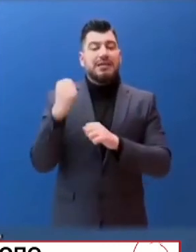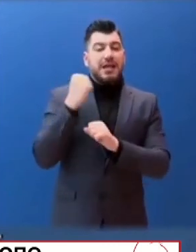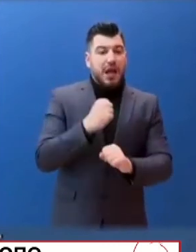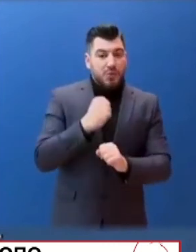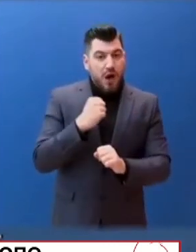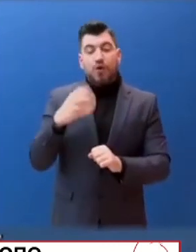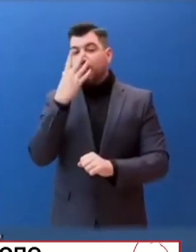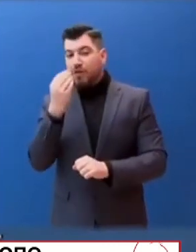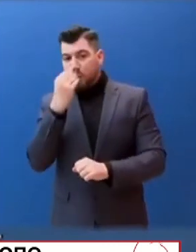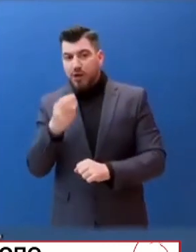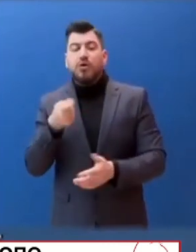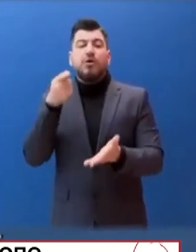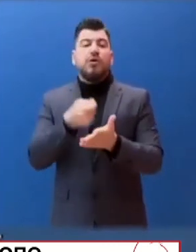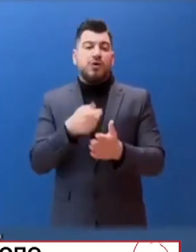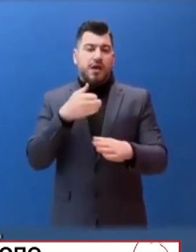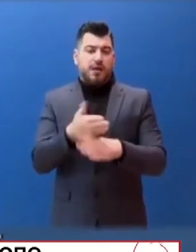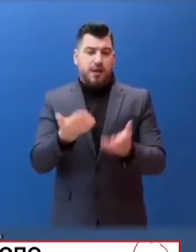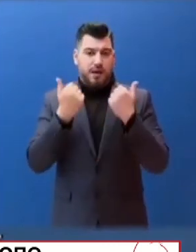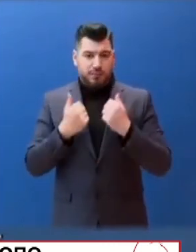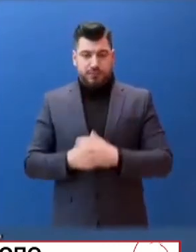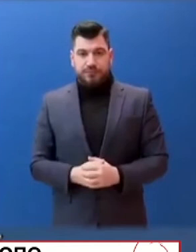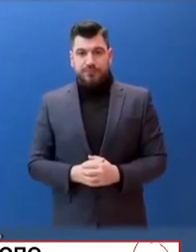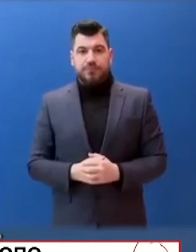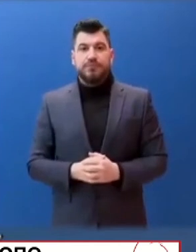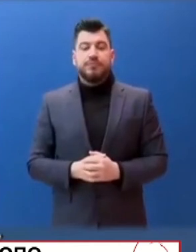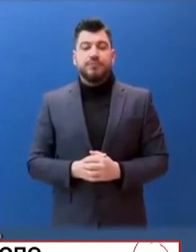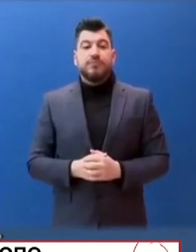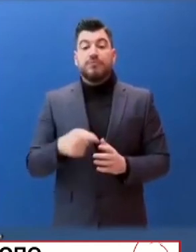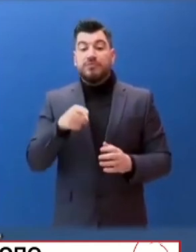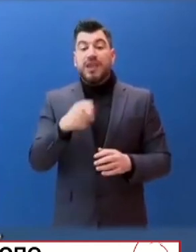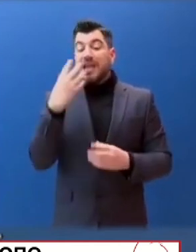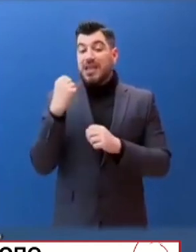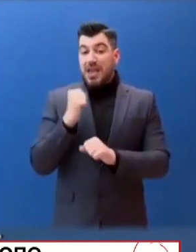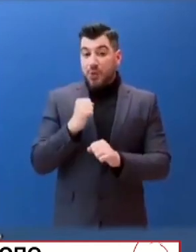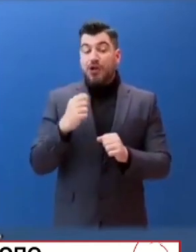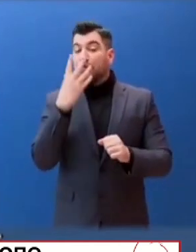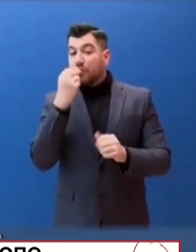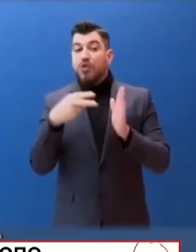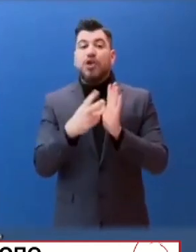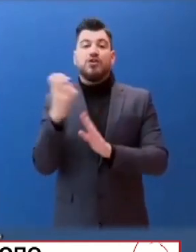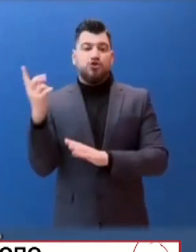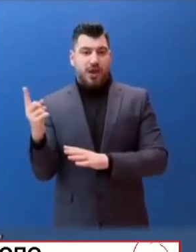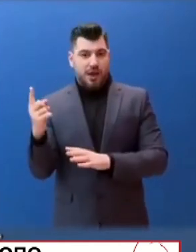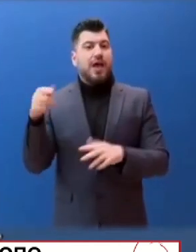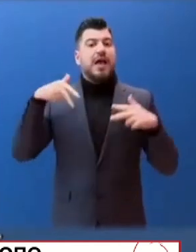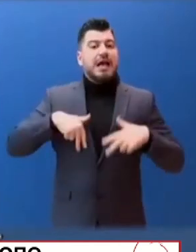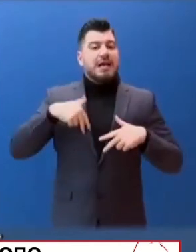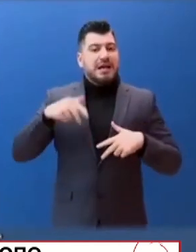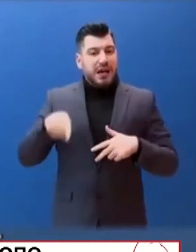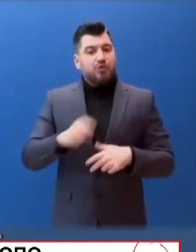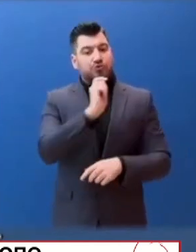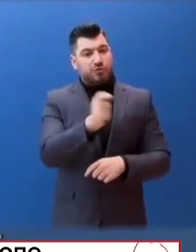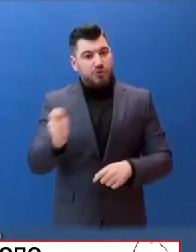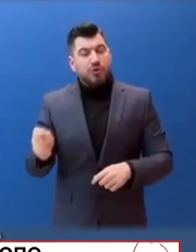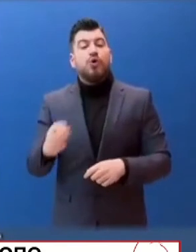και Φεβρουάριο του 2021. Καταβολή από το κράτος στους εκμισθωτές του 80% του